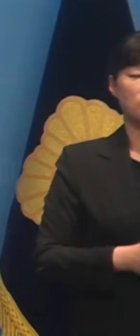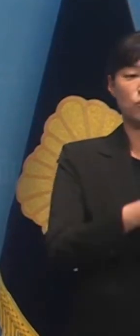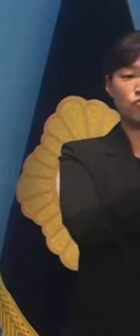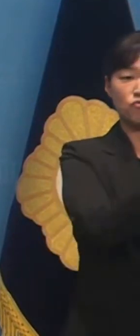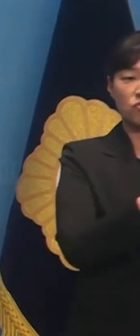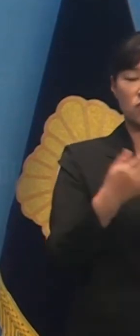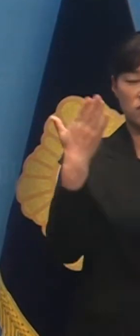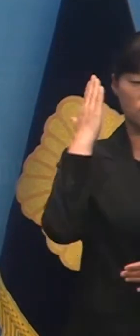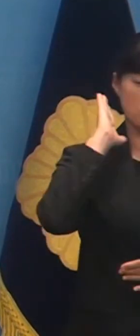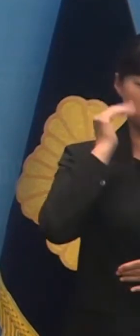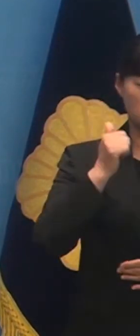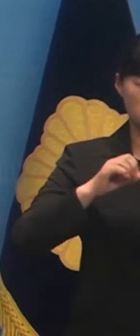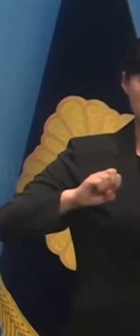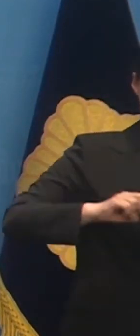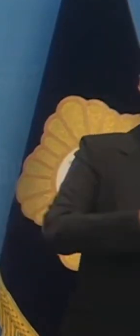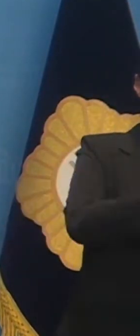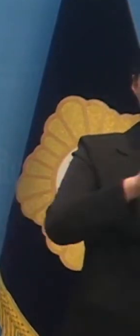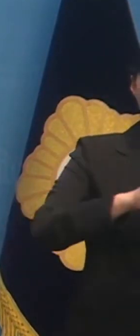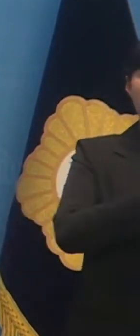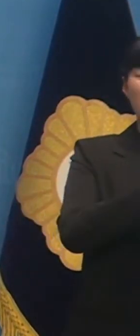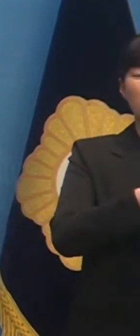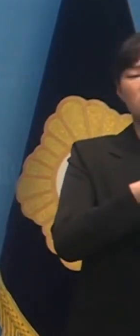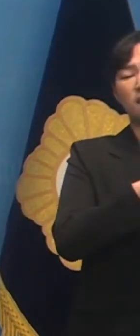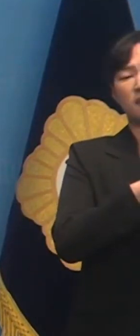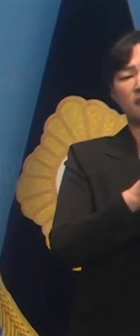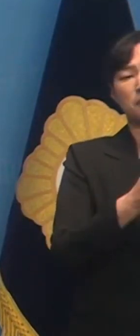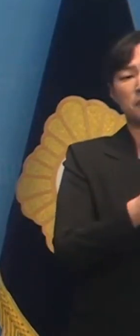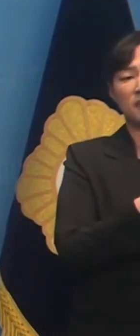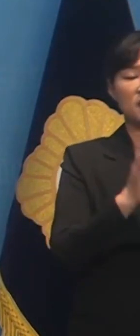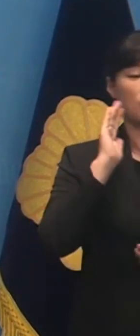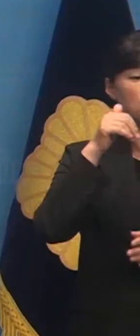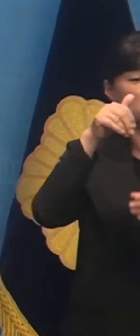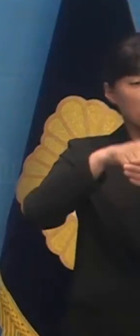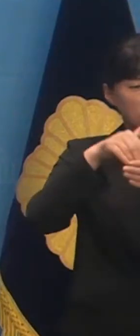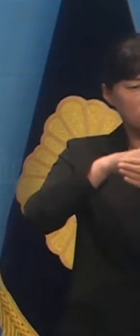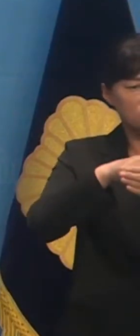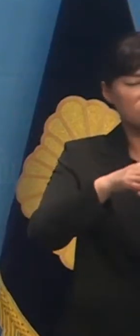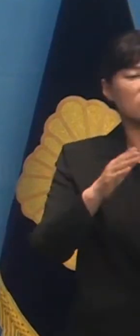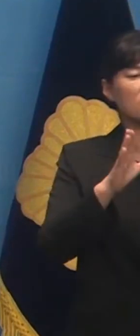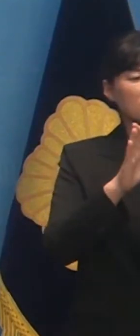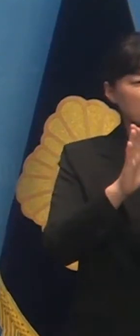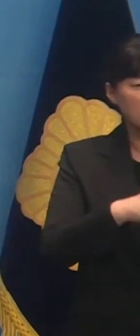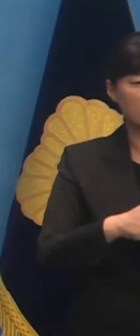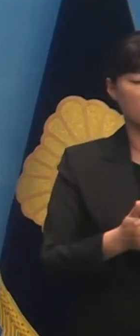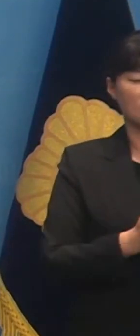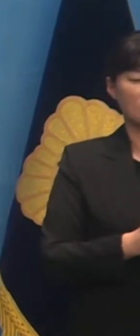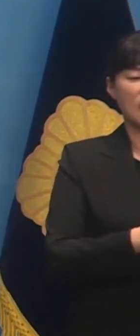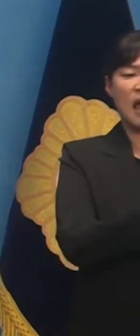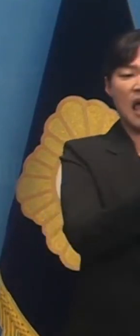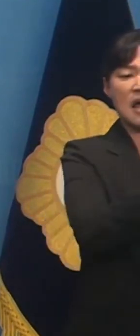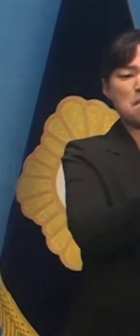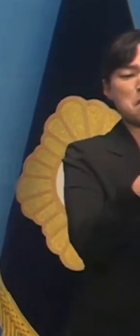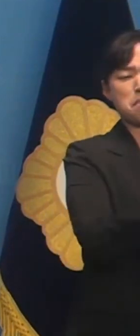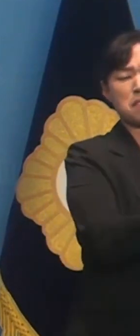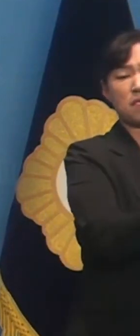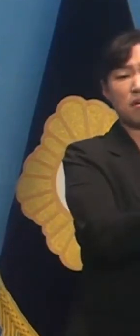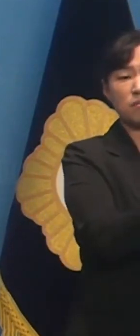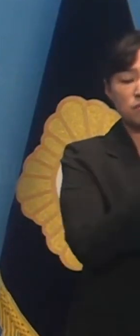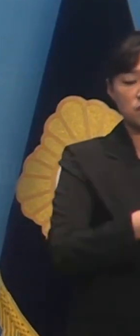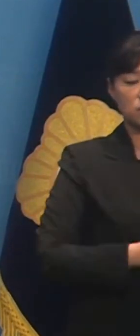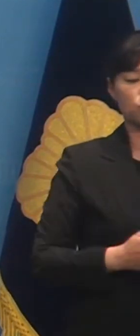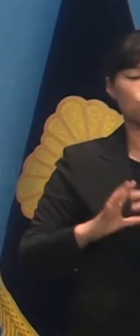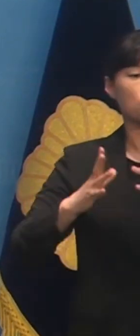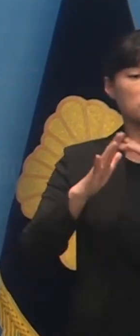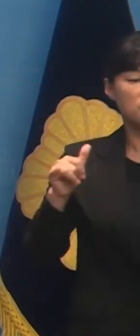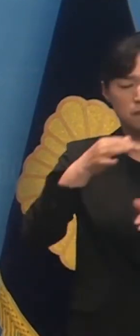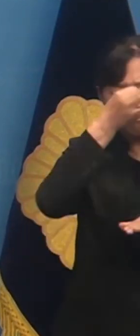윤석열 전 대통령의 내란으로 치러진 대통령 선거 내내 집안 싸움만 하더니